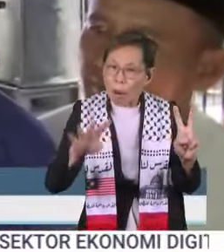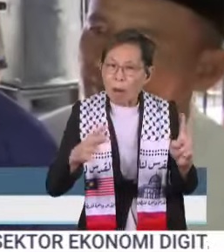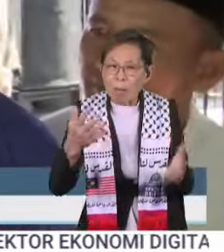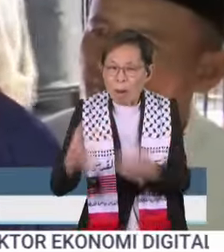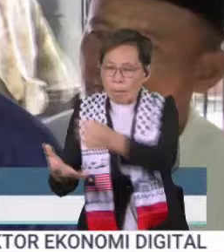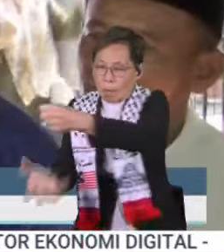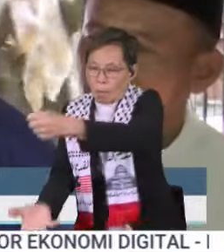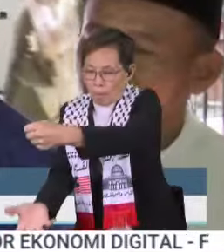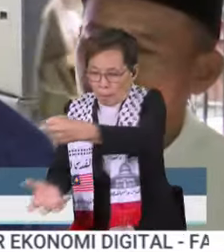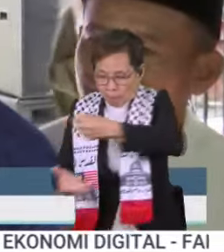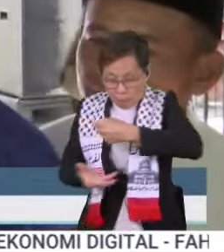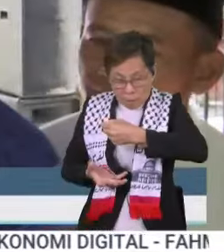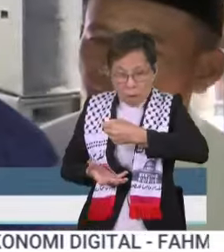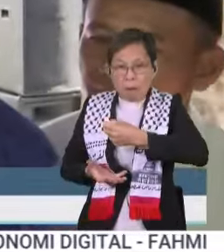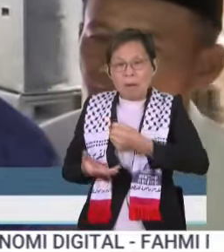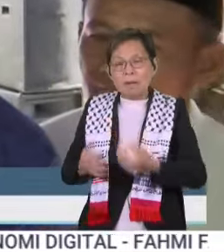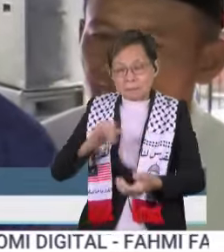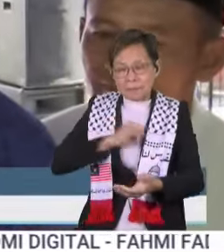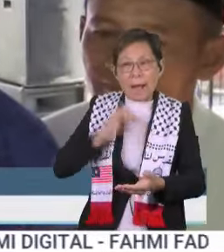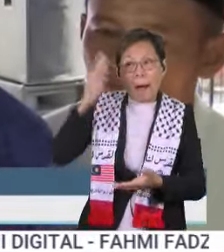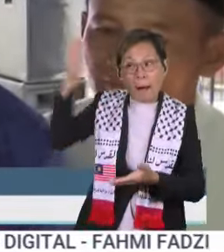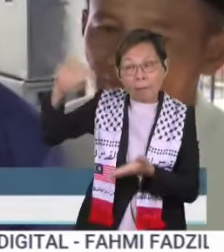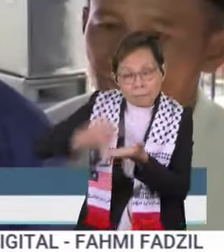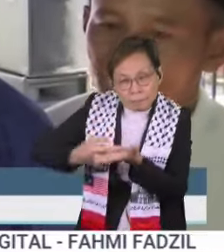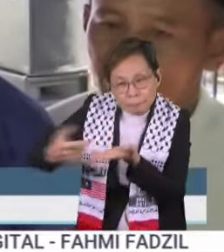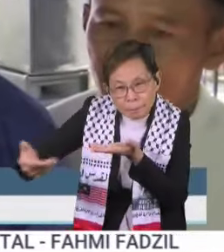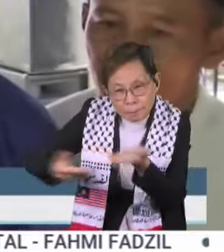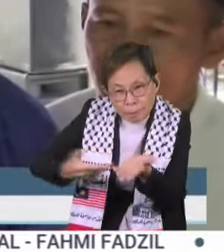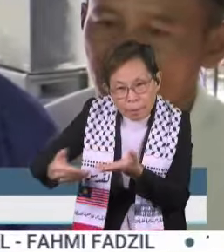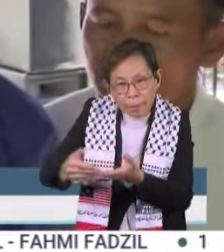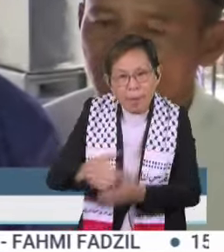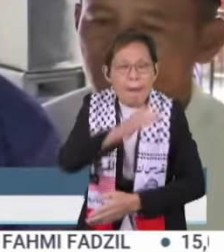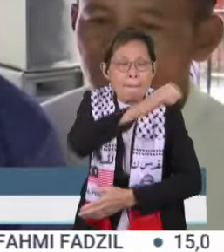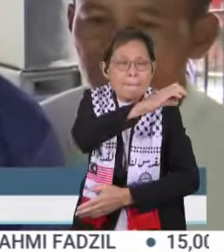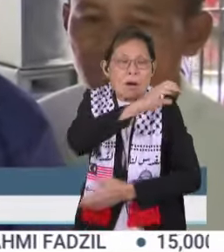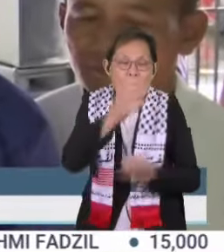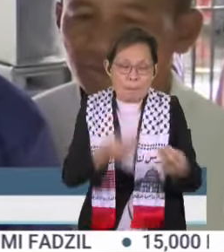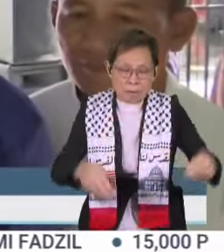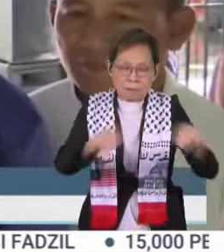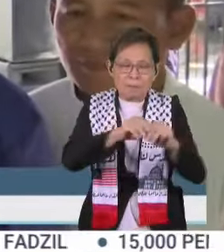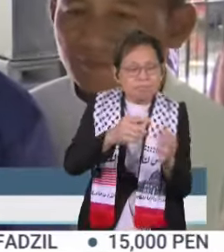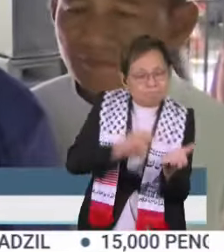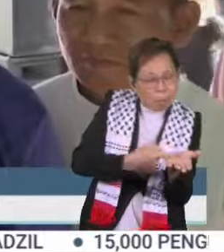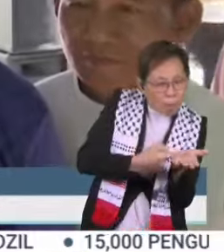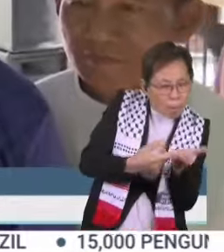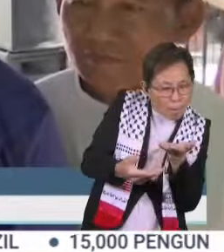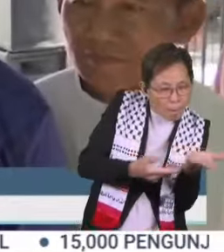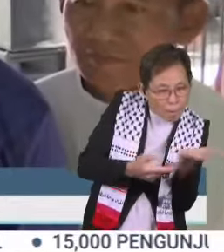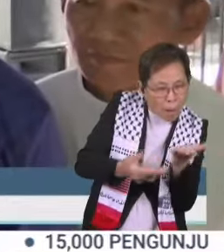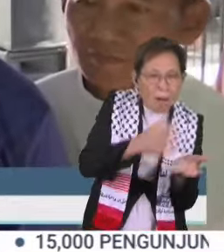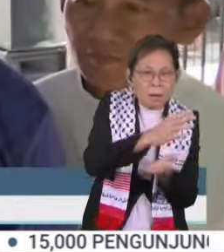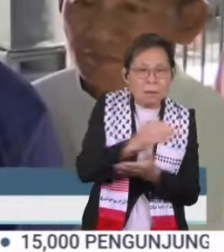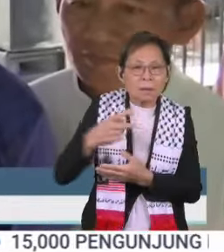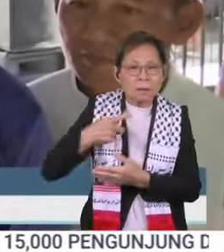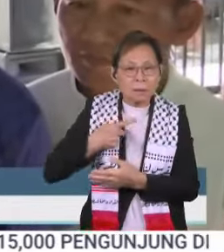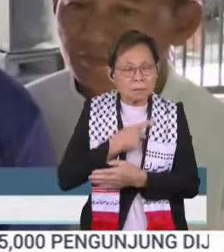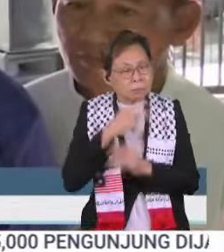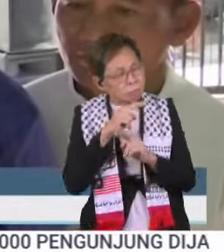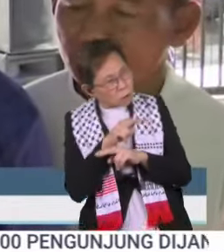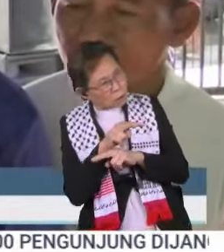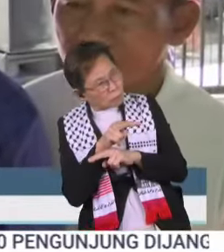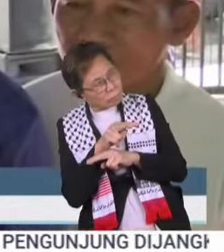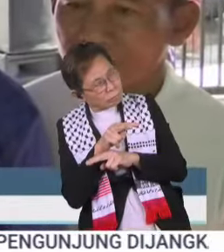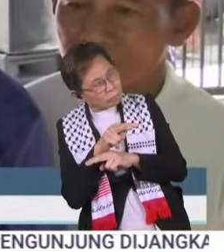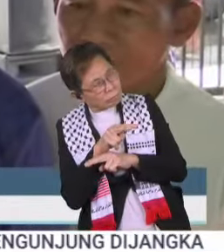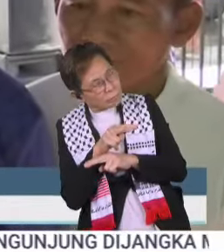yang kita akan turunkan saya akan bincang dengan pengerusi masjid kita akan tengok apa